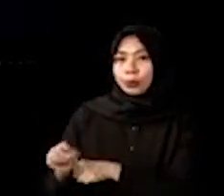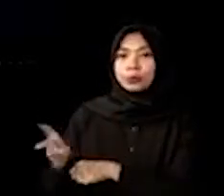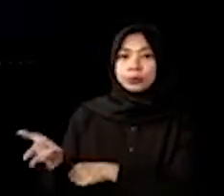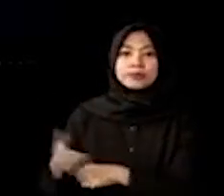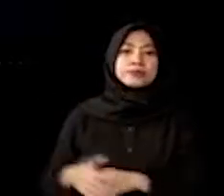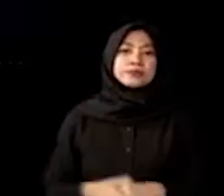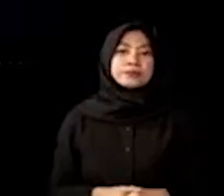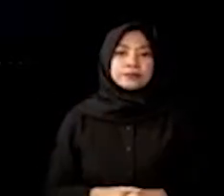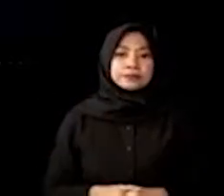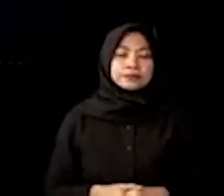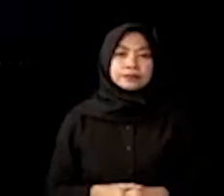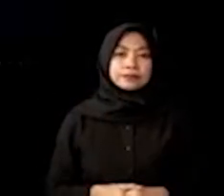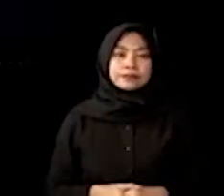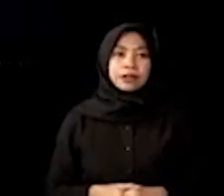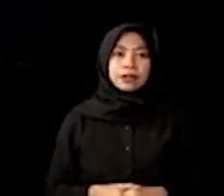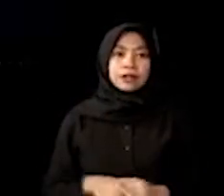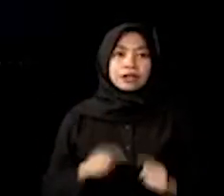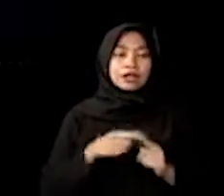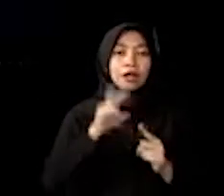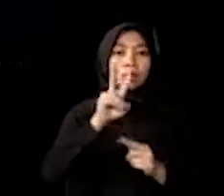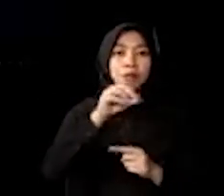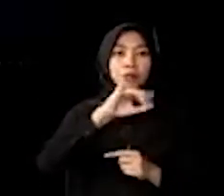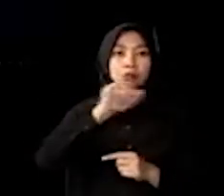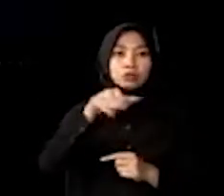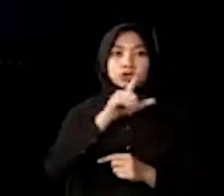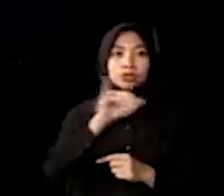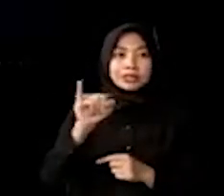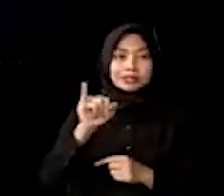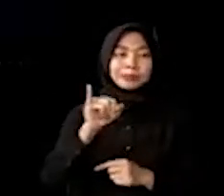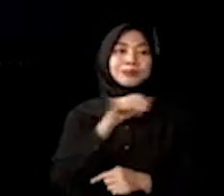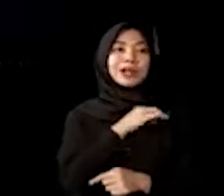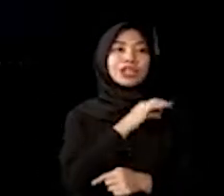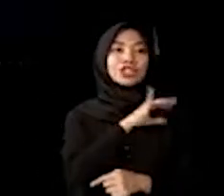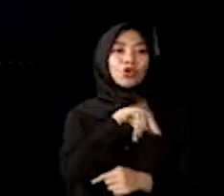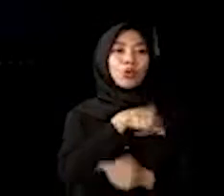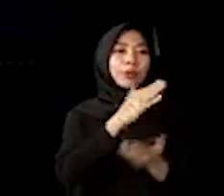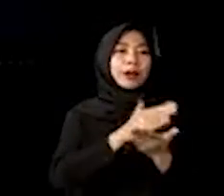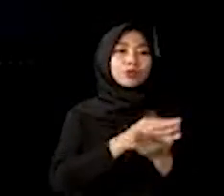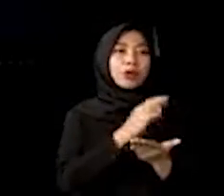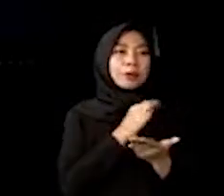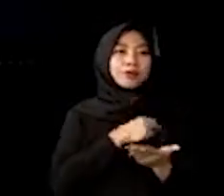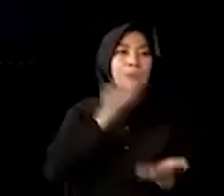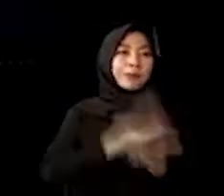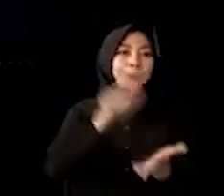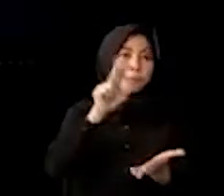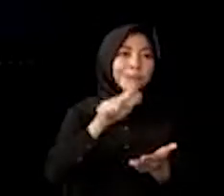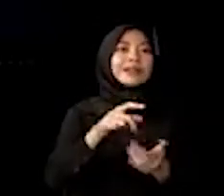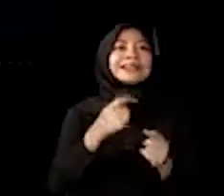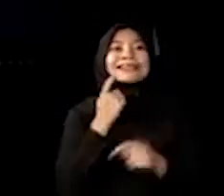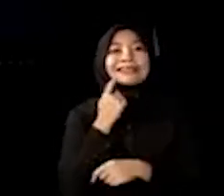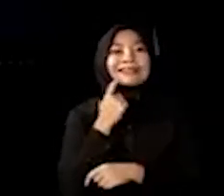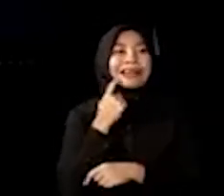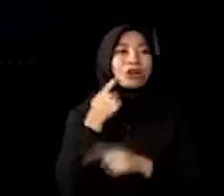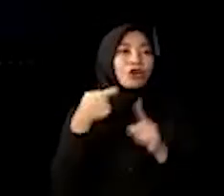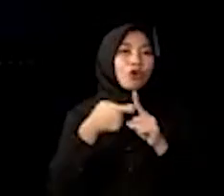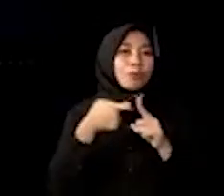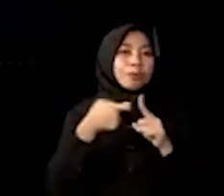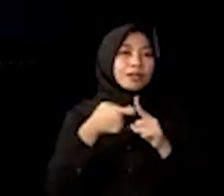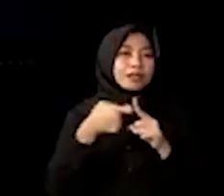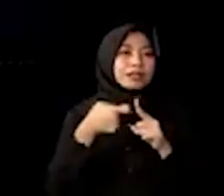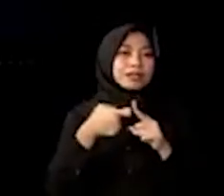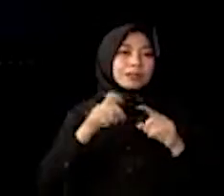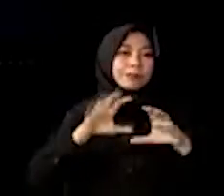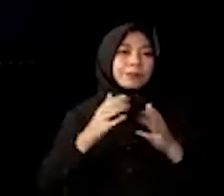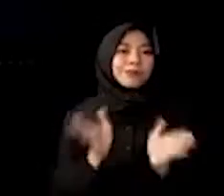20 Juli presiden mengeluarkan Perpres Nomor 82 pembentukan komite dan